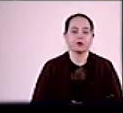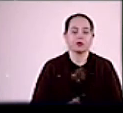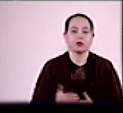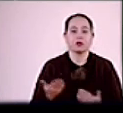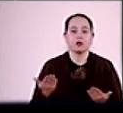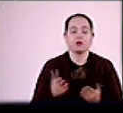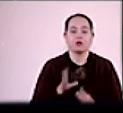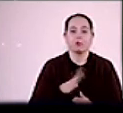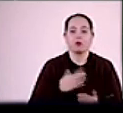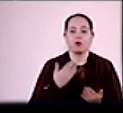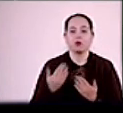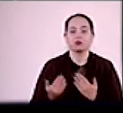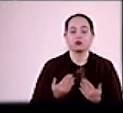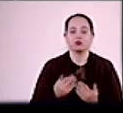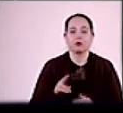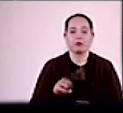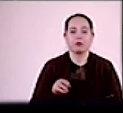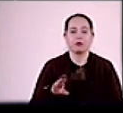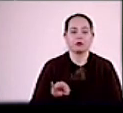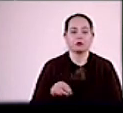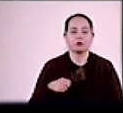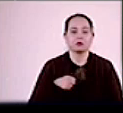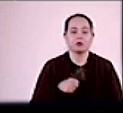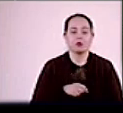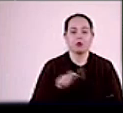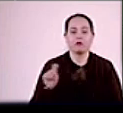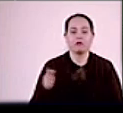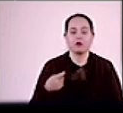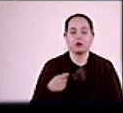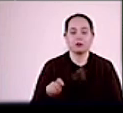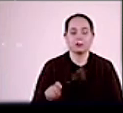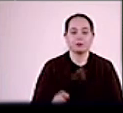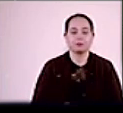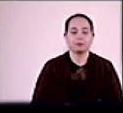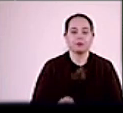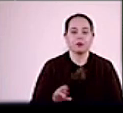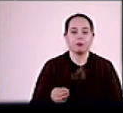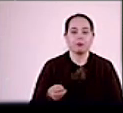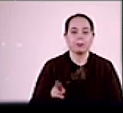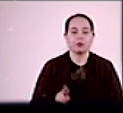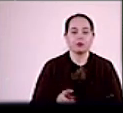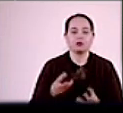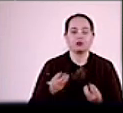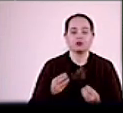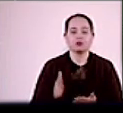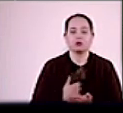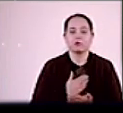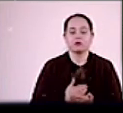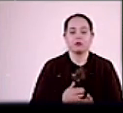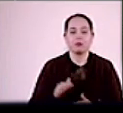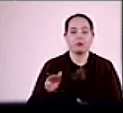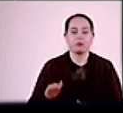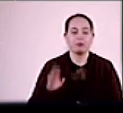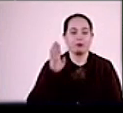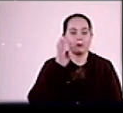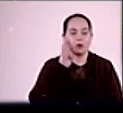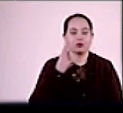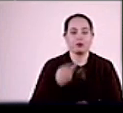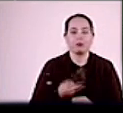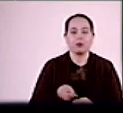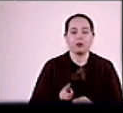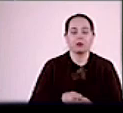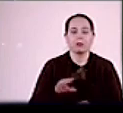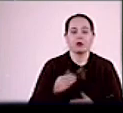Каково же было отношение Пети к самой войне? Петя еще совсем мальчик, поэтому